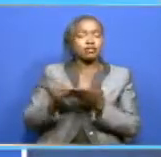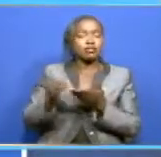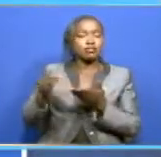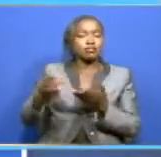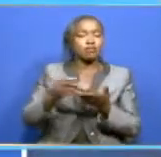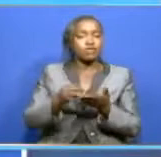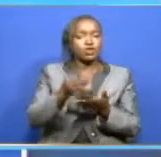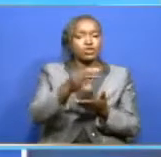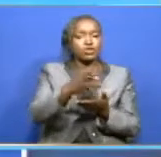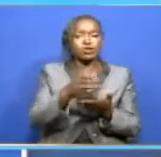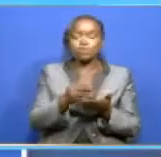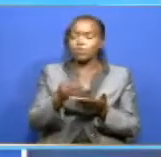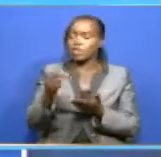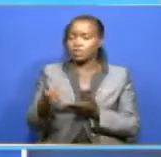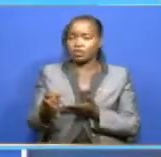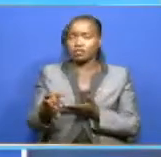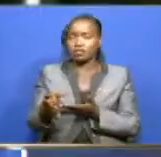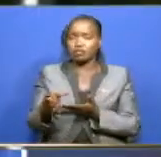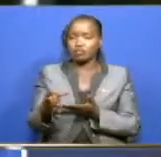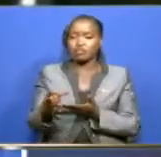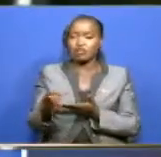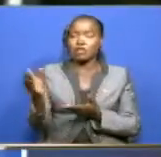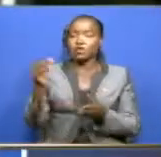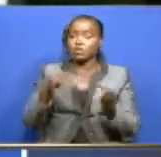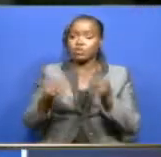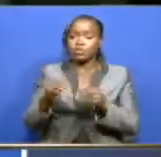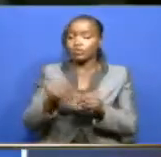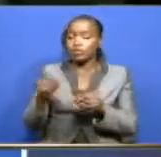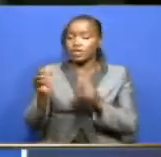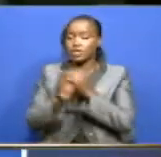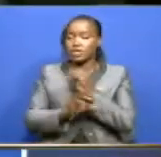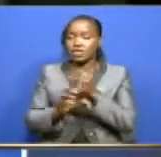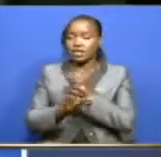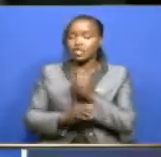Tunapokea, lakini pia sisi tunachangia. But we have presented